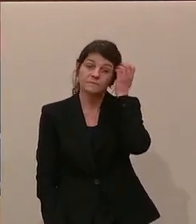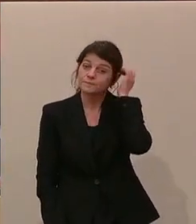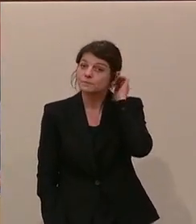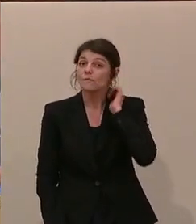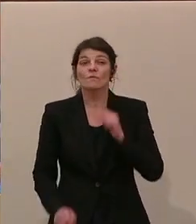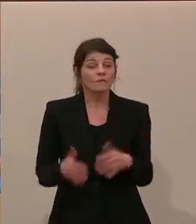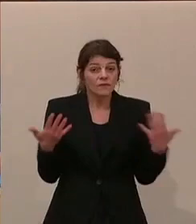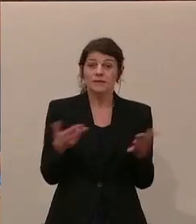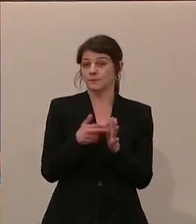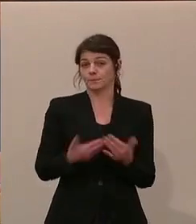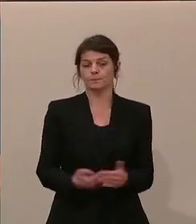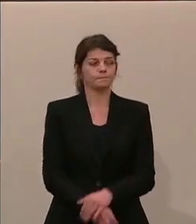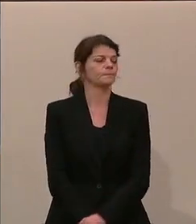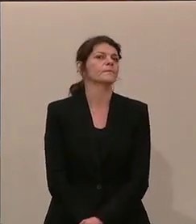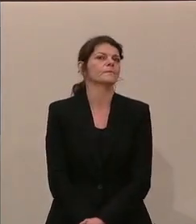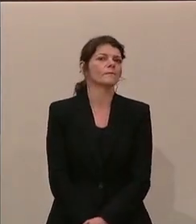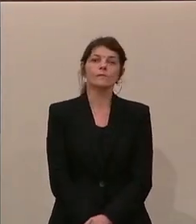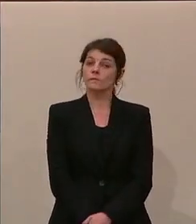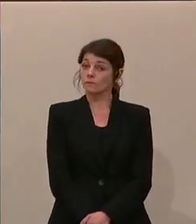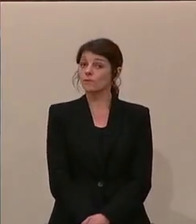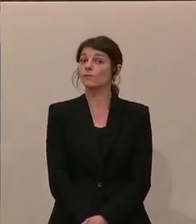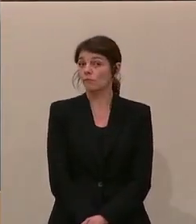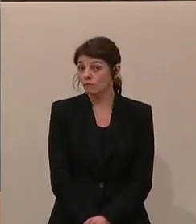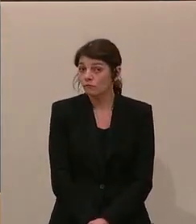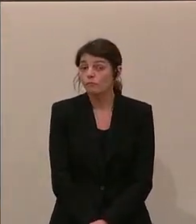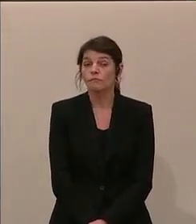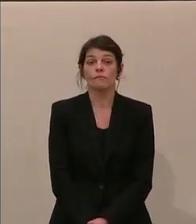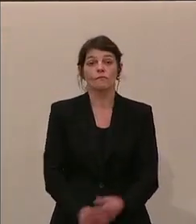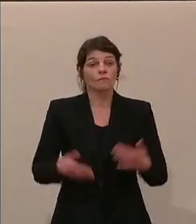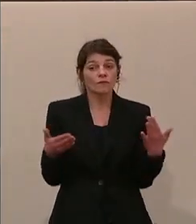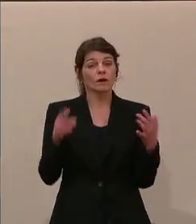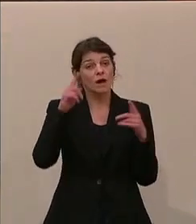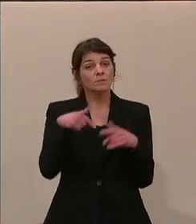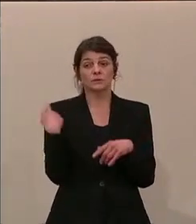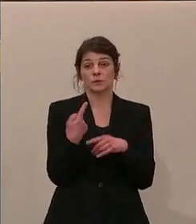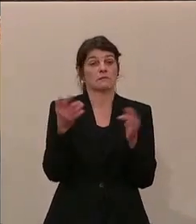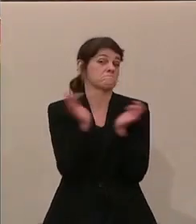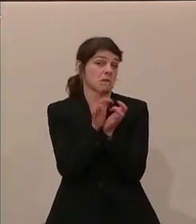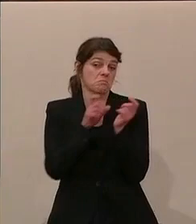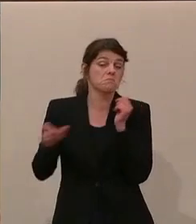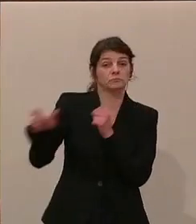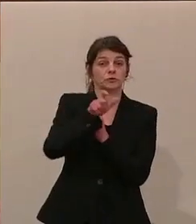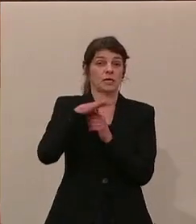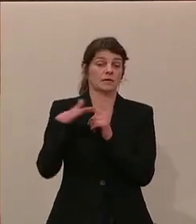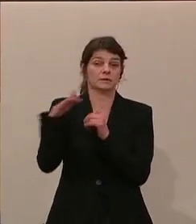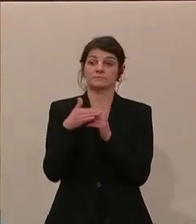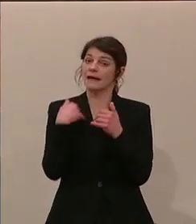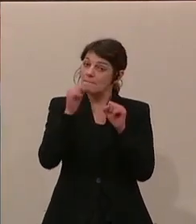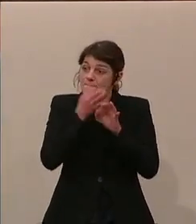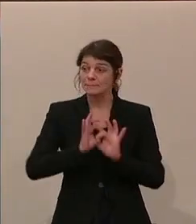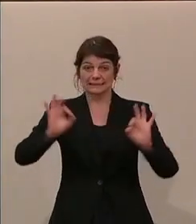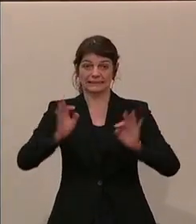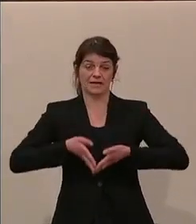Des Weiteren, wir müssen, damit wir unseren Mittelstand besser helfen